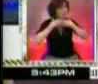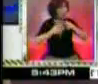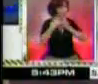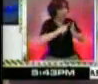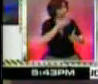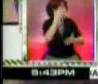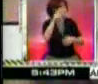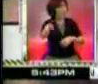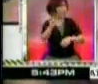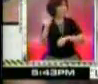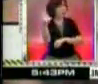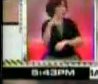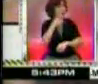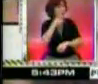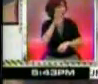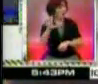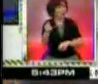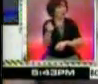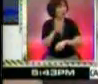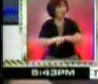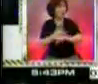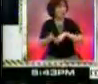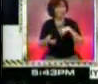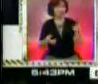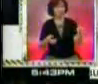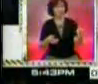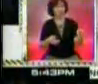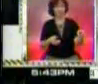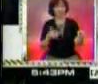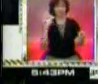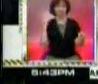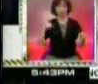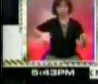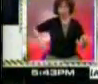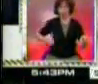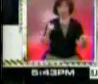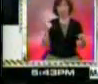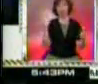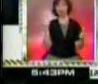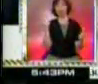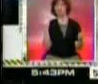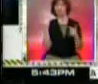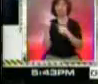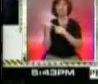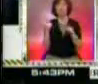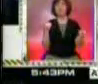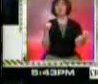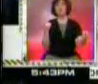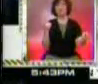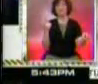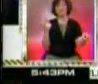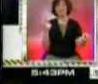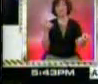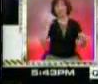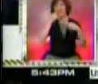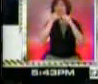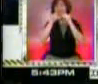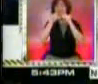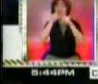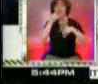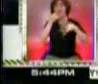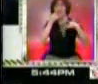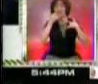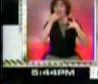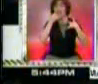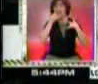anak ko po yung inaano niyo, hinawakan niya po ganyan okay, yung baril niya. Sige po, para linawin ang reklamo sa kanya, nasa kabilang linya na po. Nagpatay